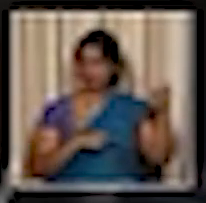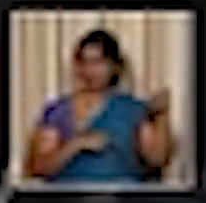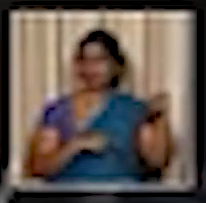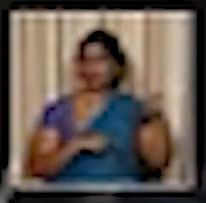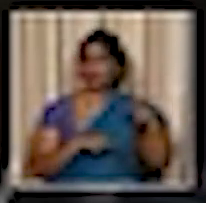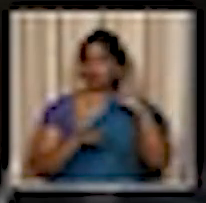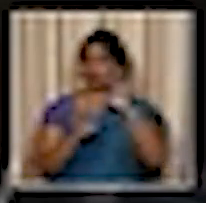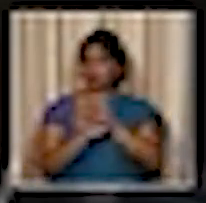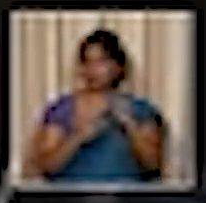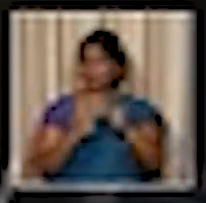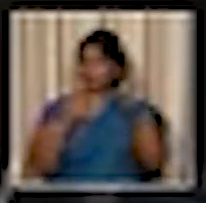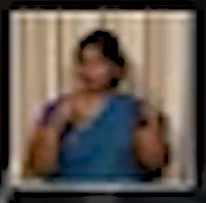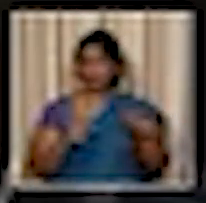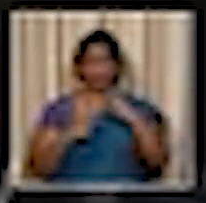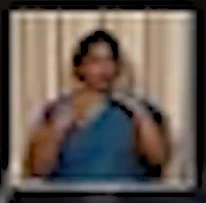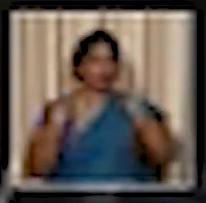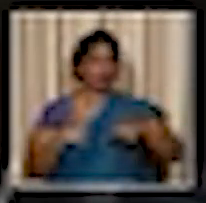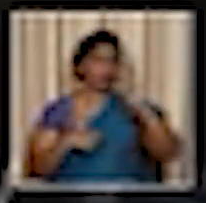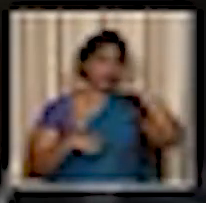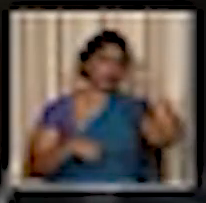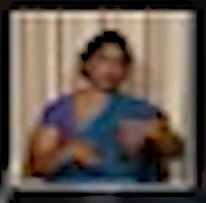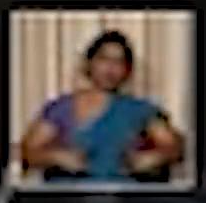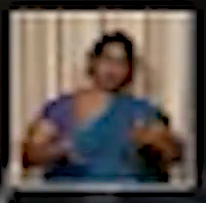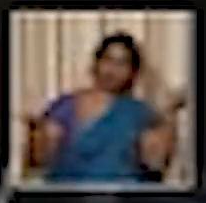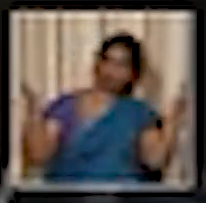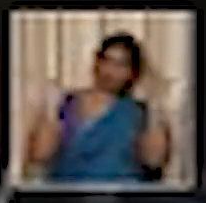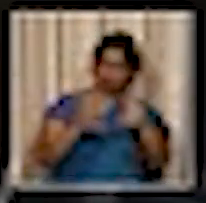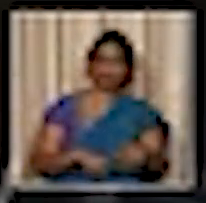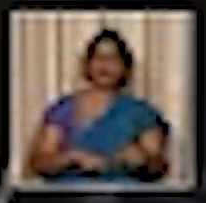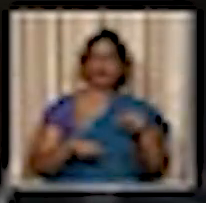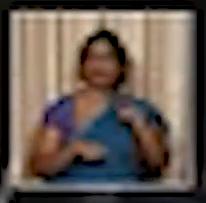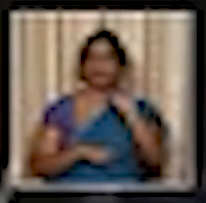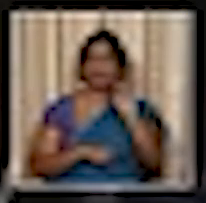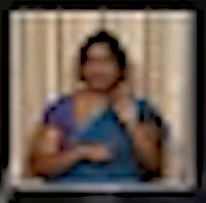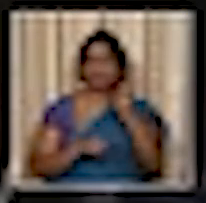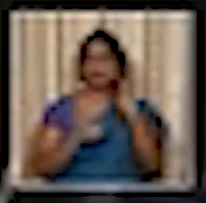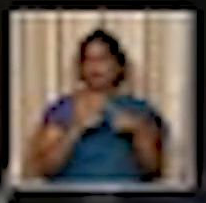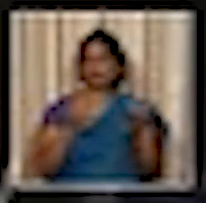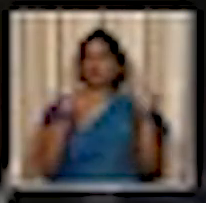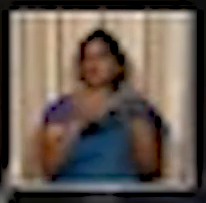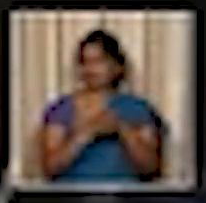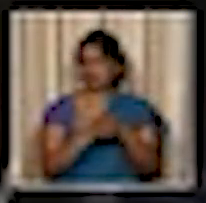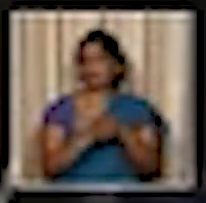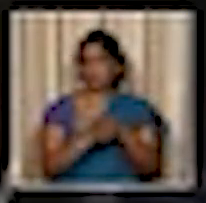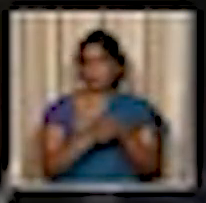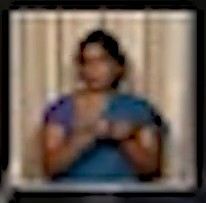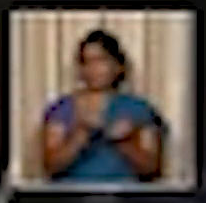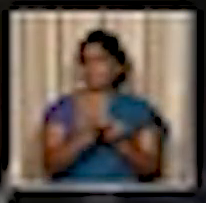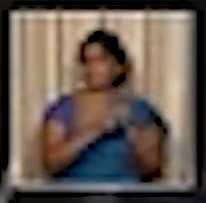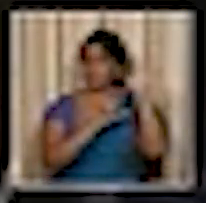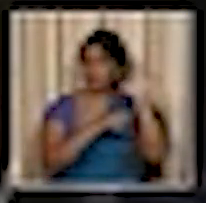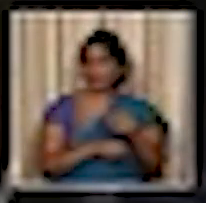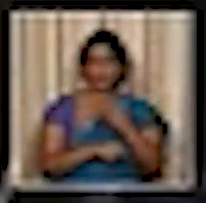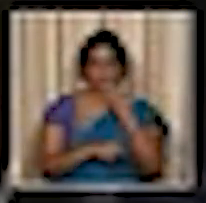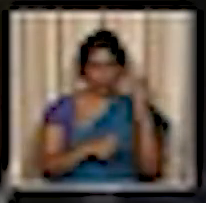මේ ප්‍රකාශයට විරුද්ධව නීතිඥවරු 20000ක් පාරට බස්සනවා කියලා. හැබැයි 20 දෙනෙකුට පමණයි 20 දෙනෙක් පමණයි ඔහුට ගේන්න